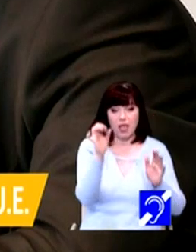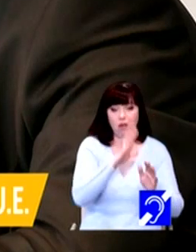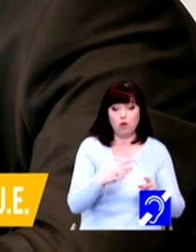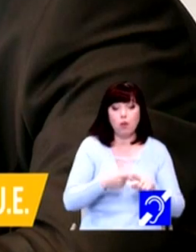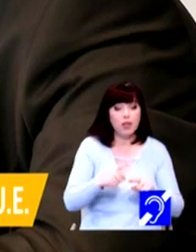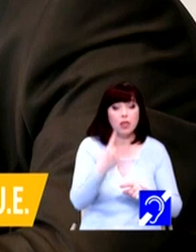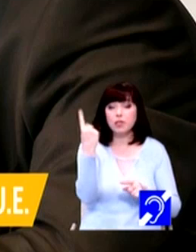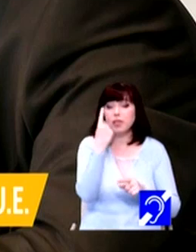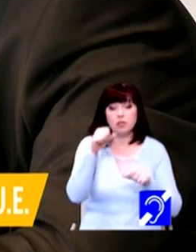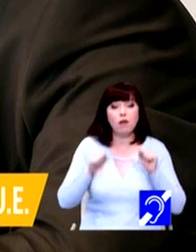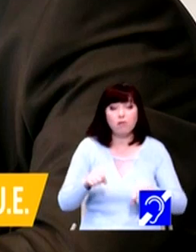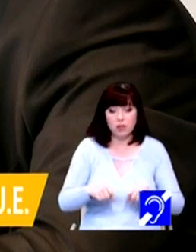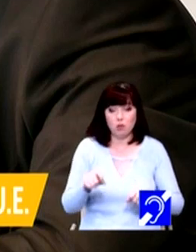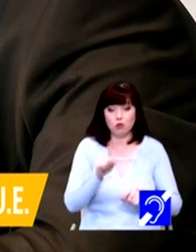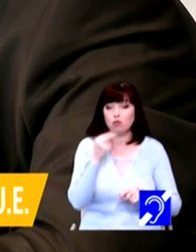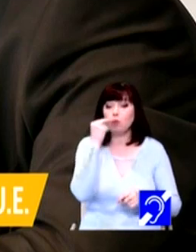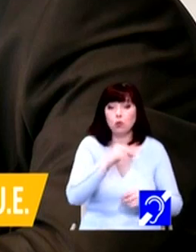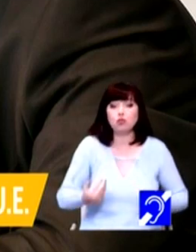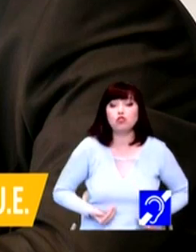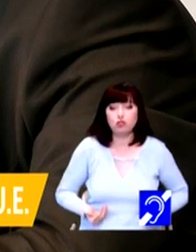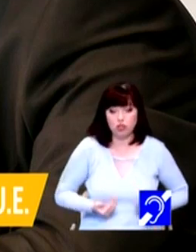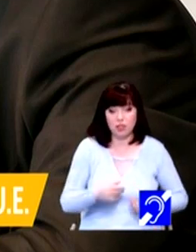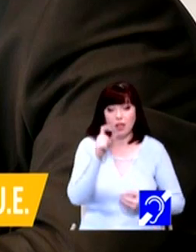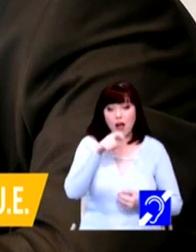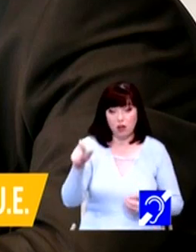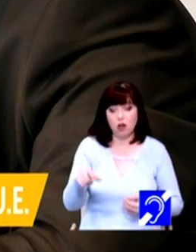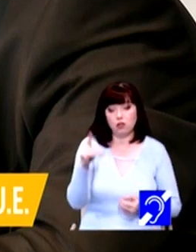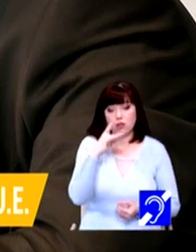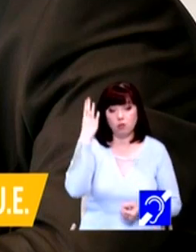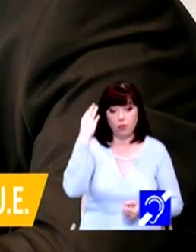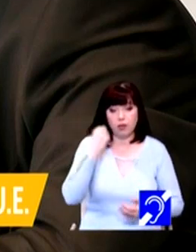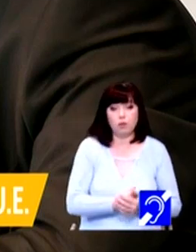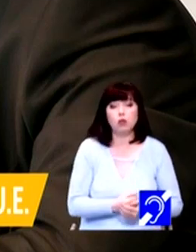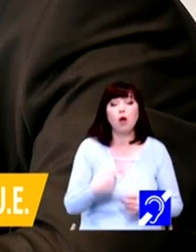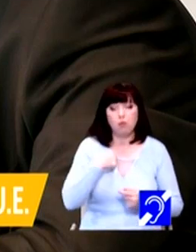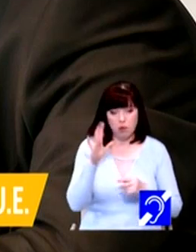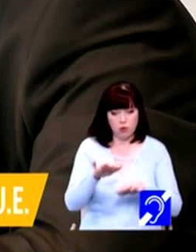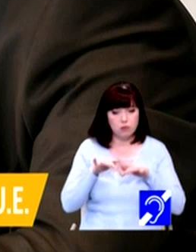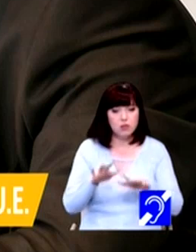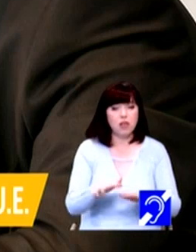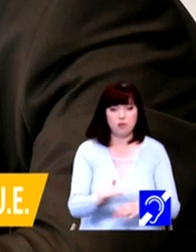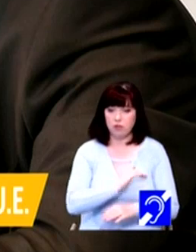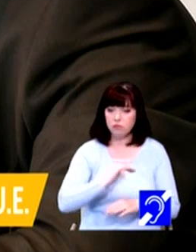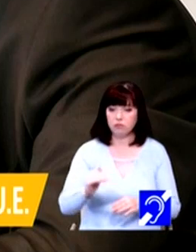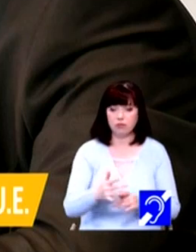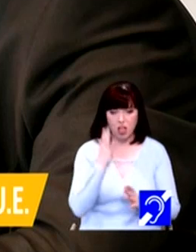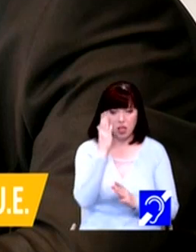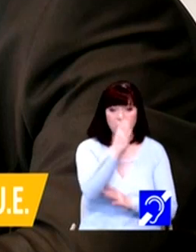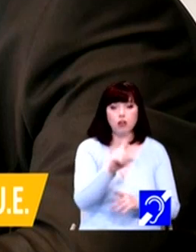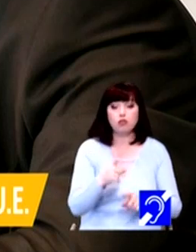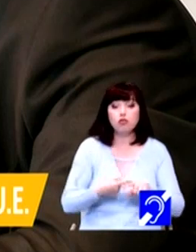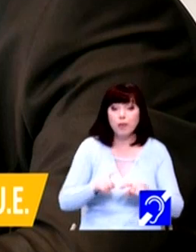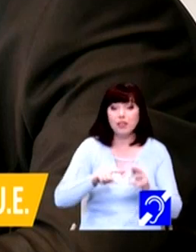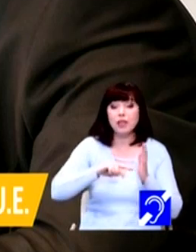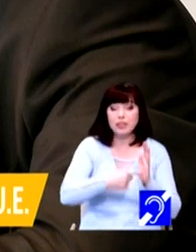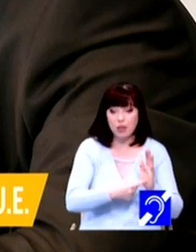unica oportunitate pentru o viață mai bună și mai sigură a cetățenilor Republicii Moldova. Vom acționa hotărât și pe mai departe pentru ca acest